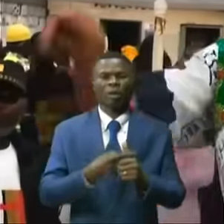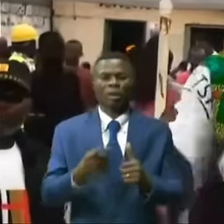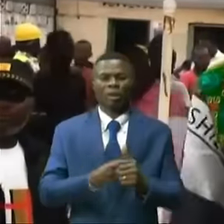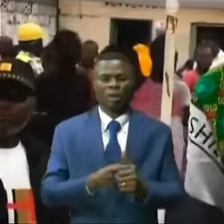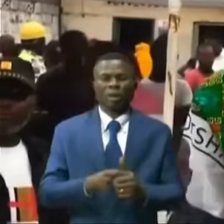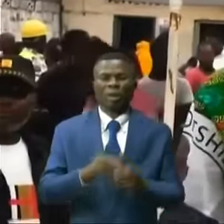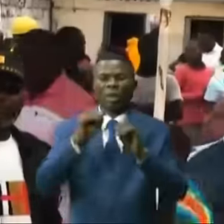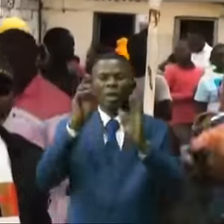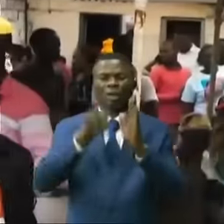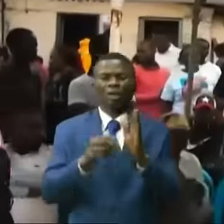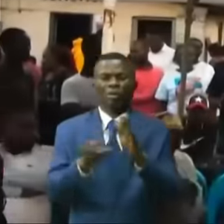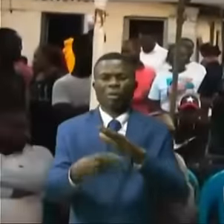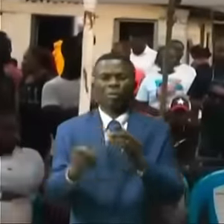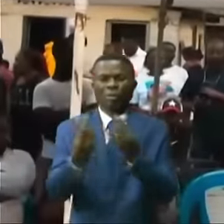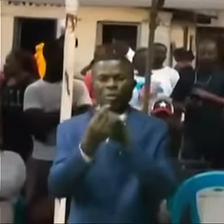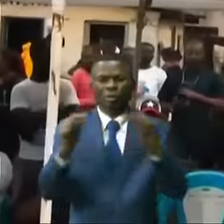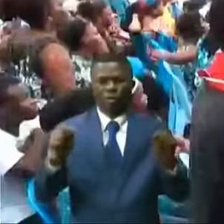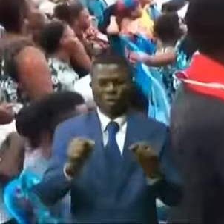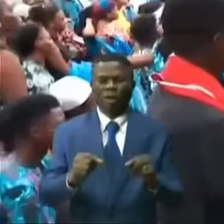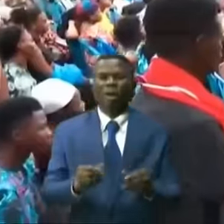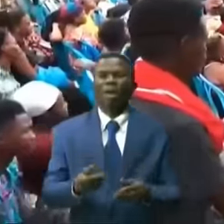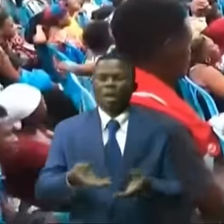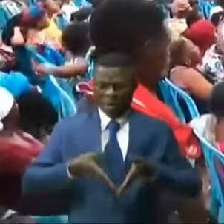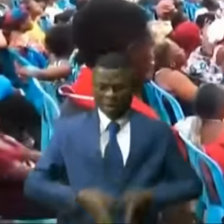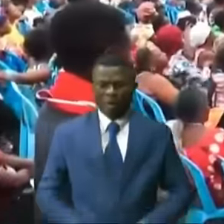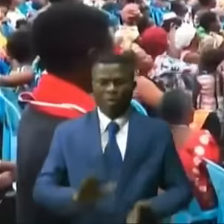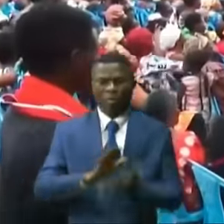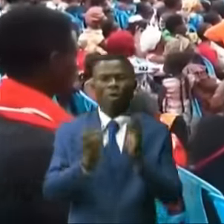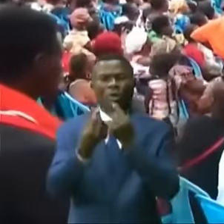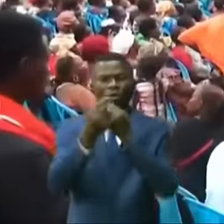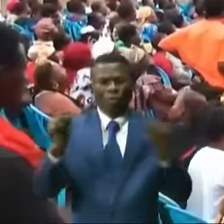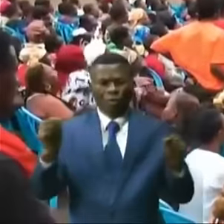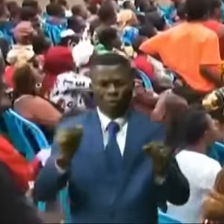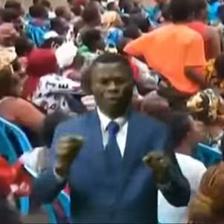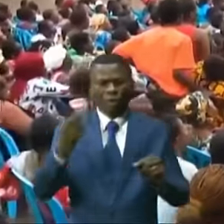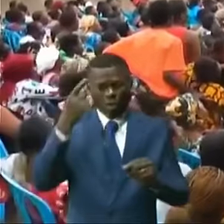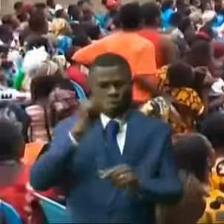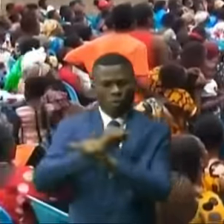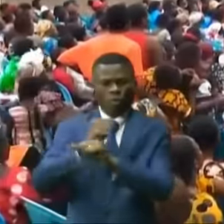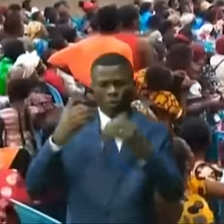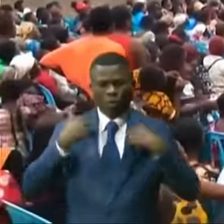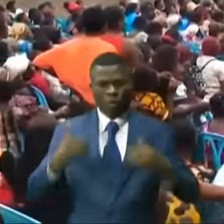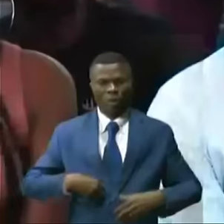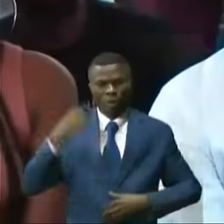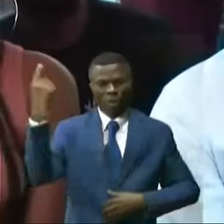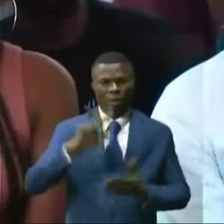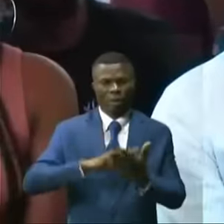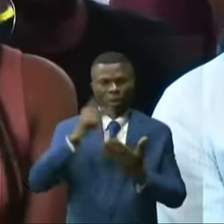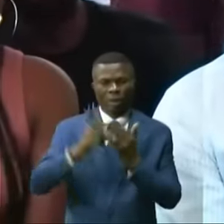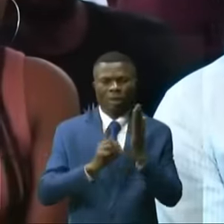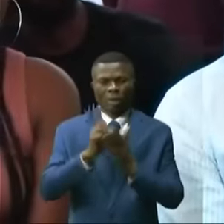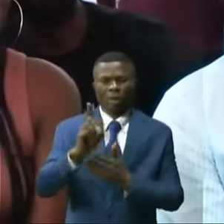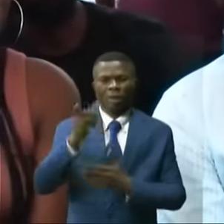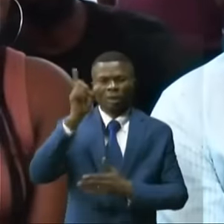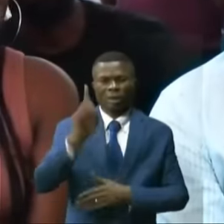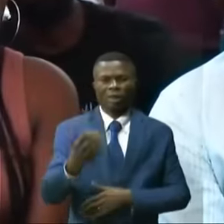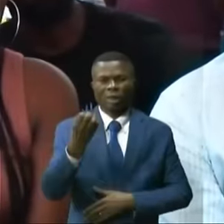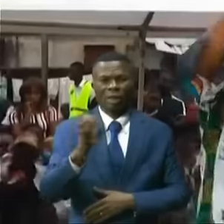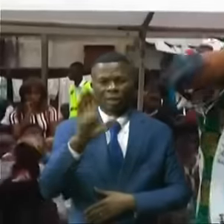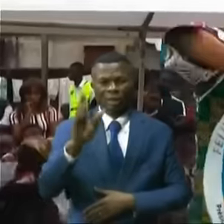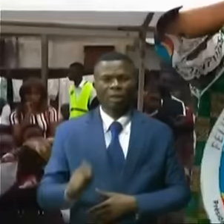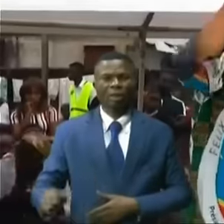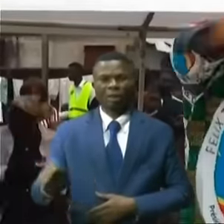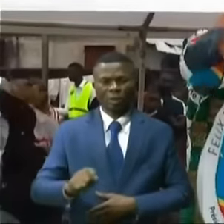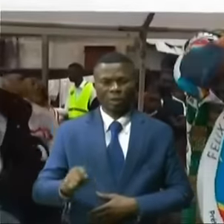la gratuité de l'enseignement la gratuité de la cochement dans son projet couverture santé universelle et le programme de développement local du 145